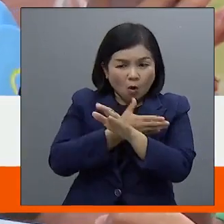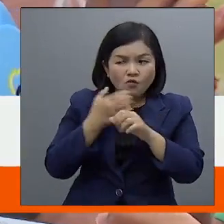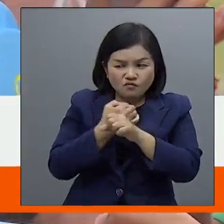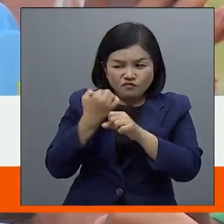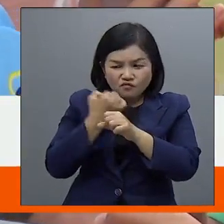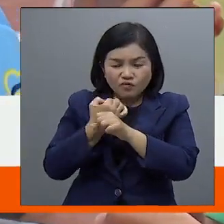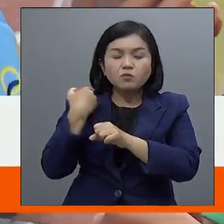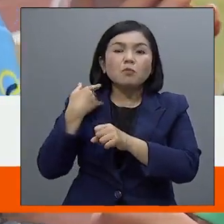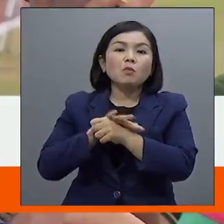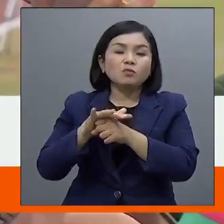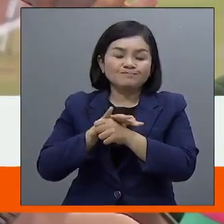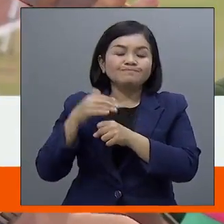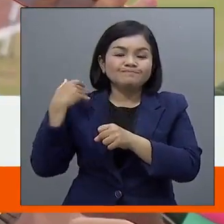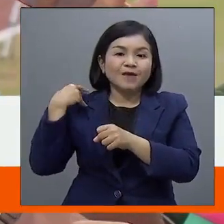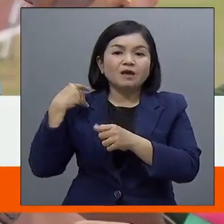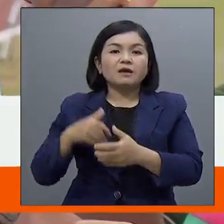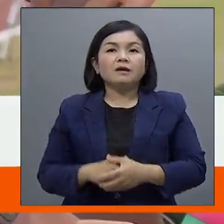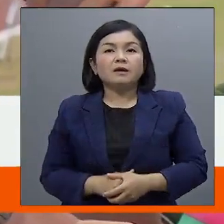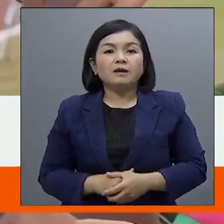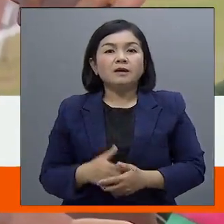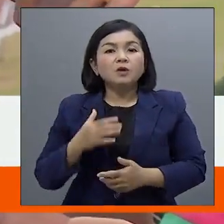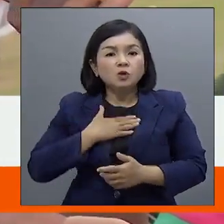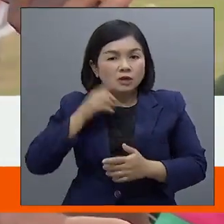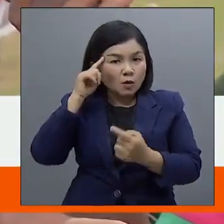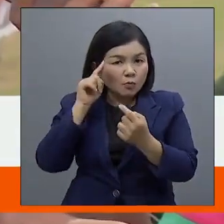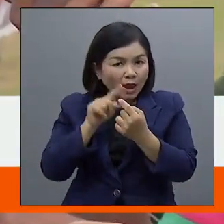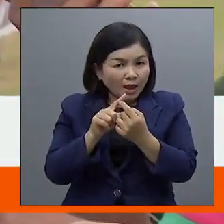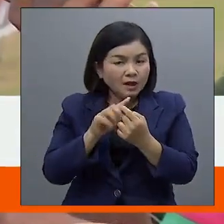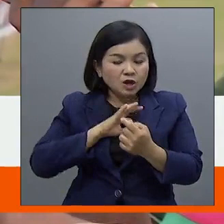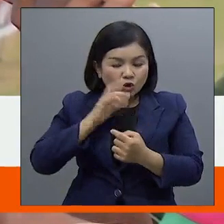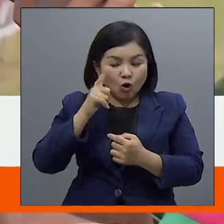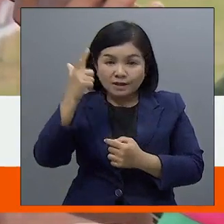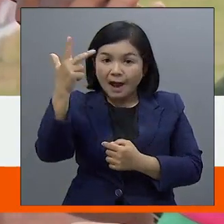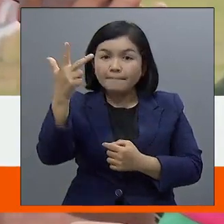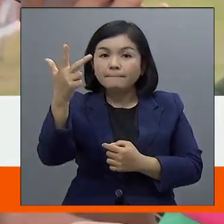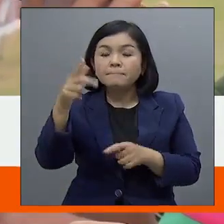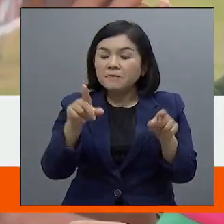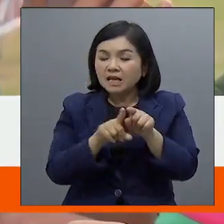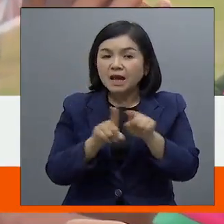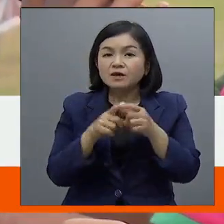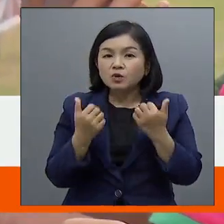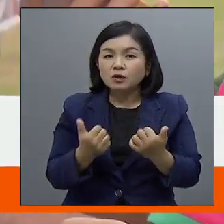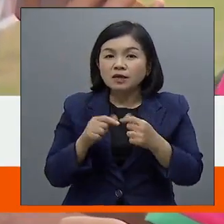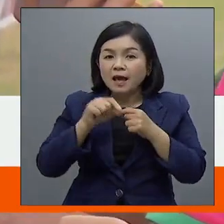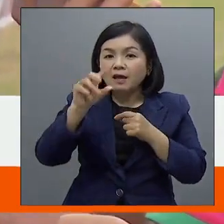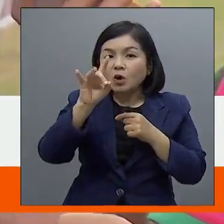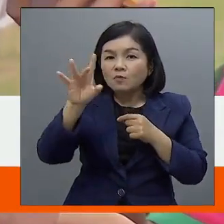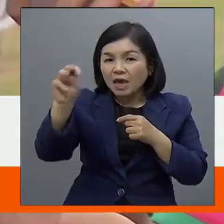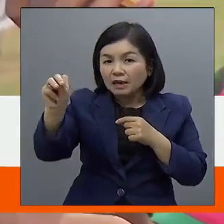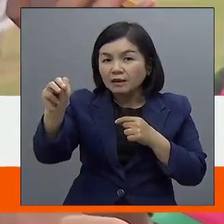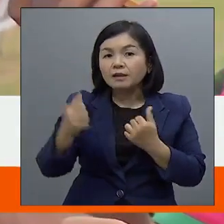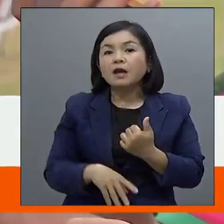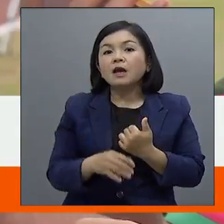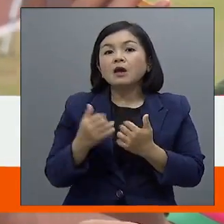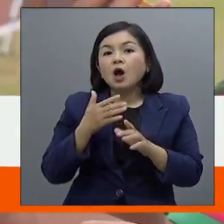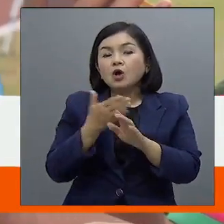าพอสมควรครับทางรายการนี้ก็ใช่ครับตั้งเป้าไว้3ทองครับแล้วก็เหมือนรายการนี้เหมือนเป็นรายการที่เทสก่อนที่จะไ